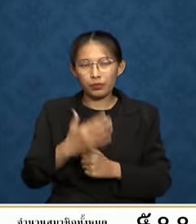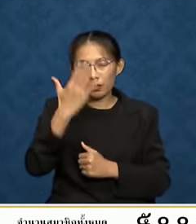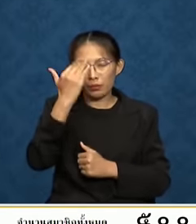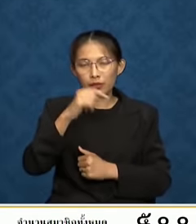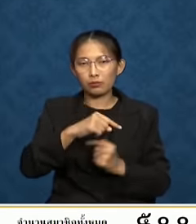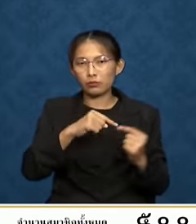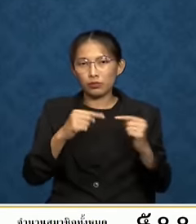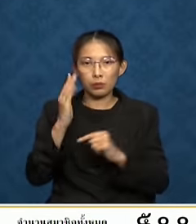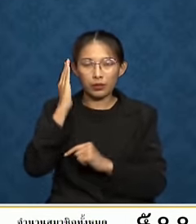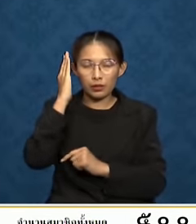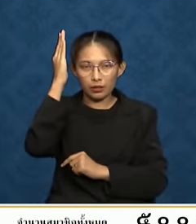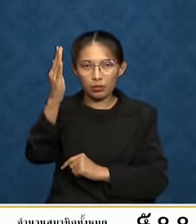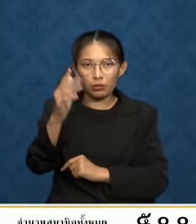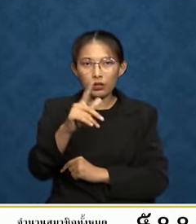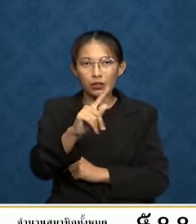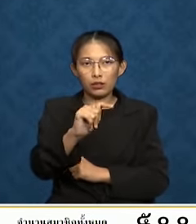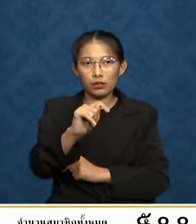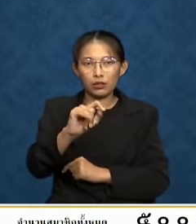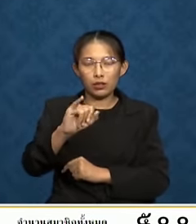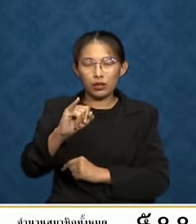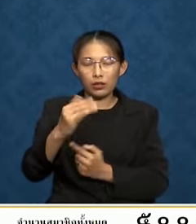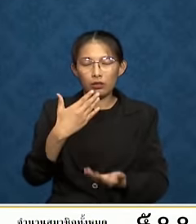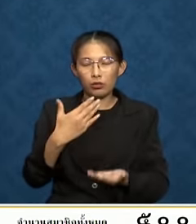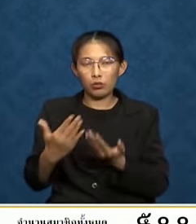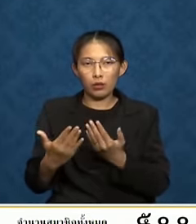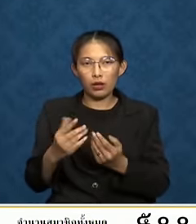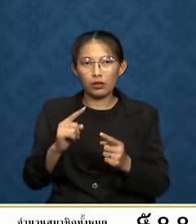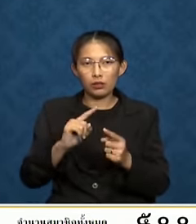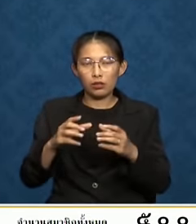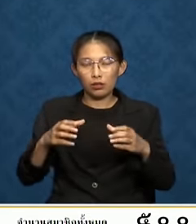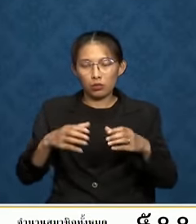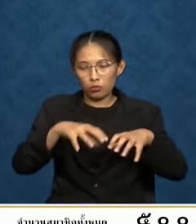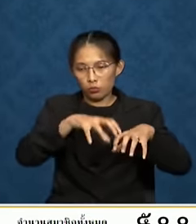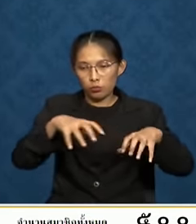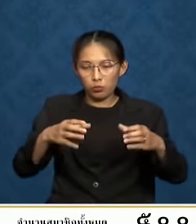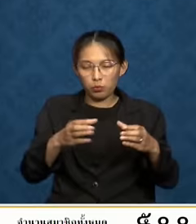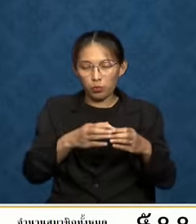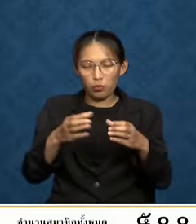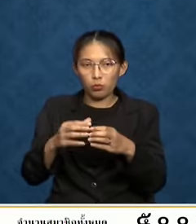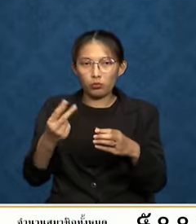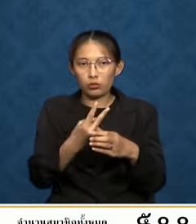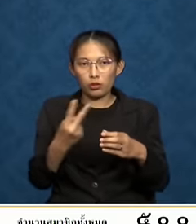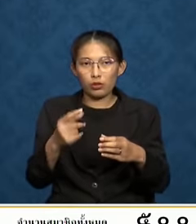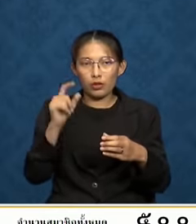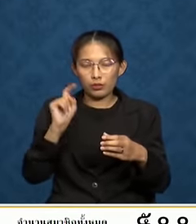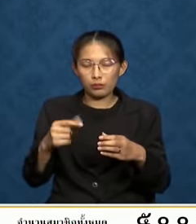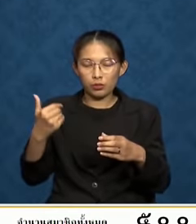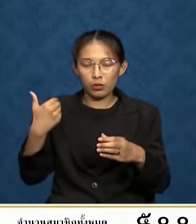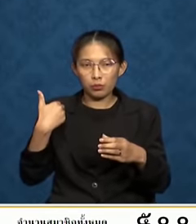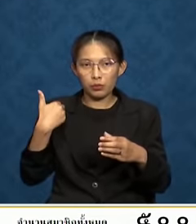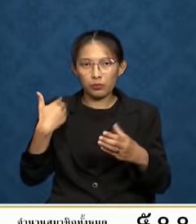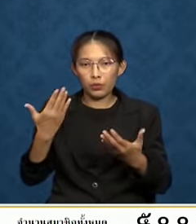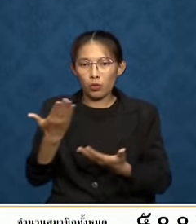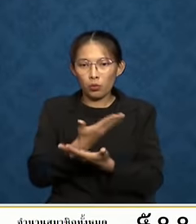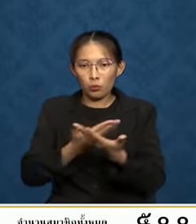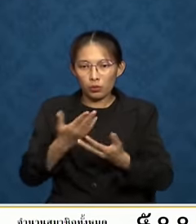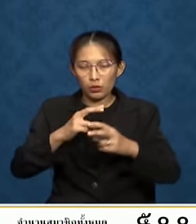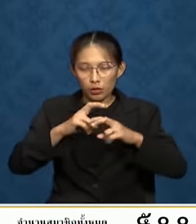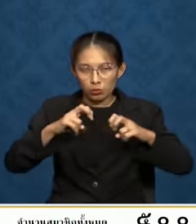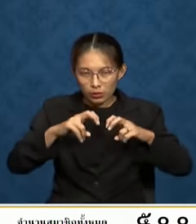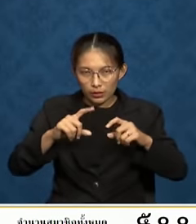นี่ tdiหรือสปทแล้วก็สอปท 2หน่วยงานนี้ก็จะวิเร่งวิจัย